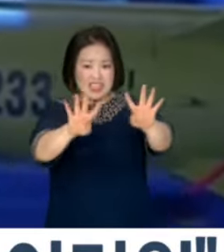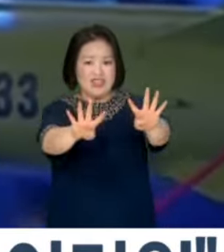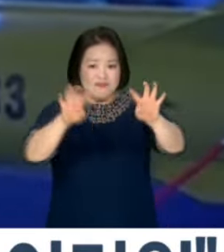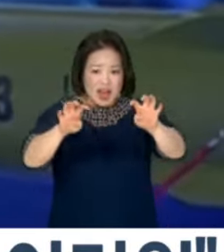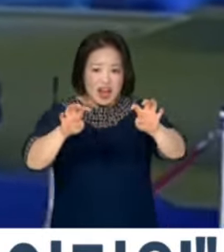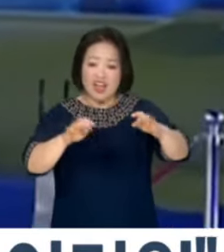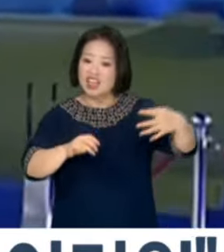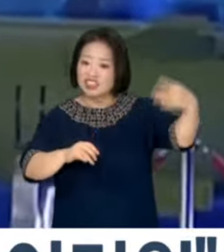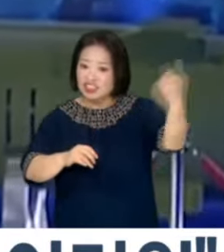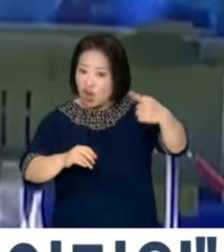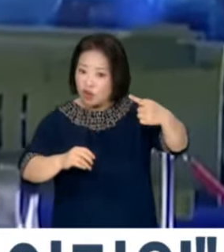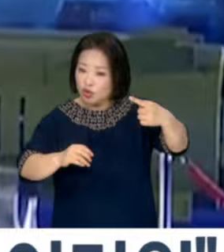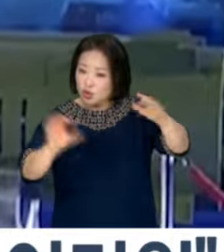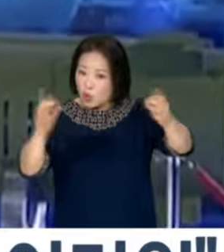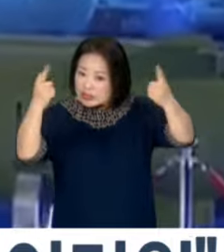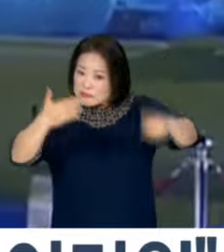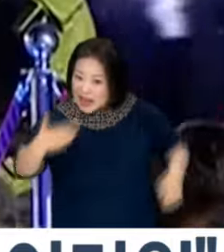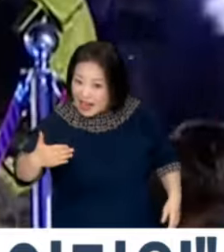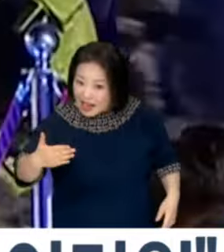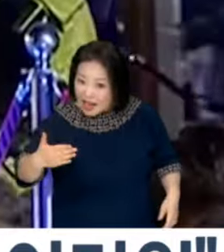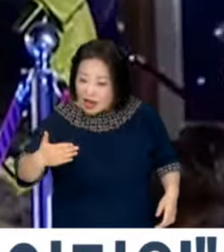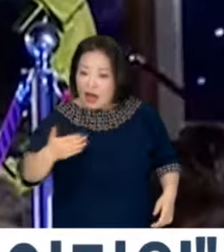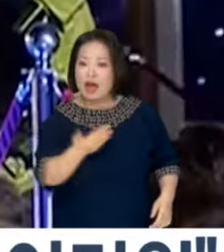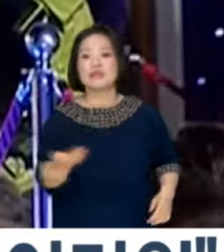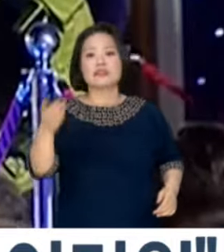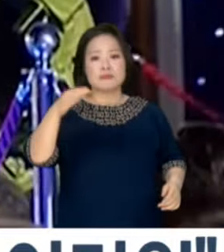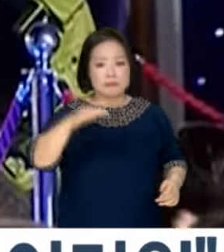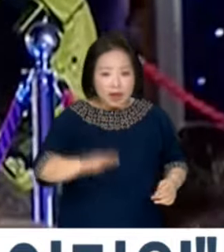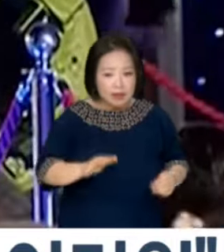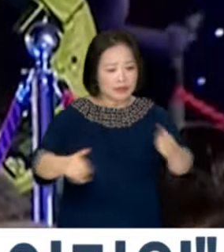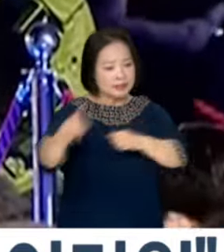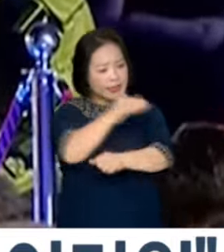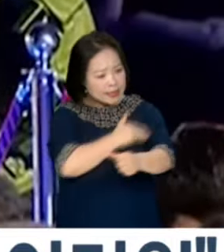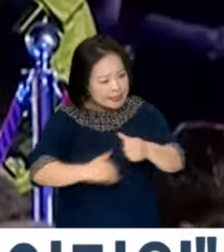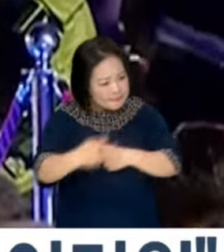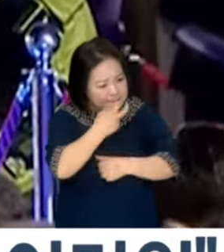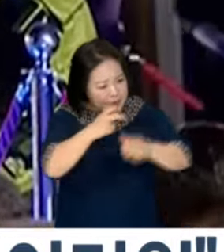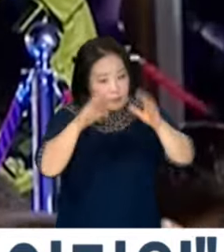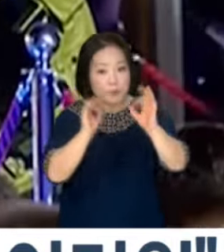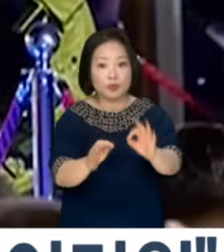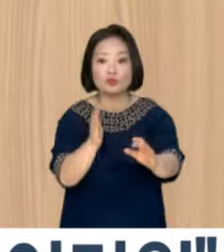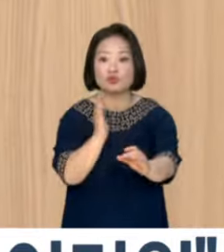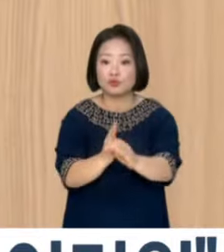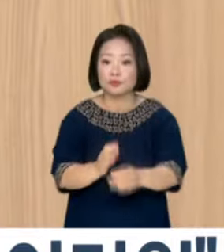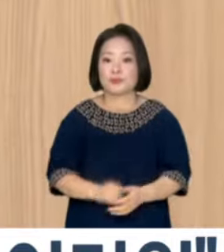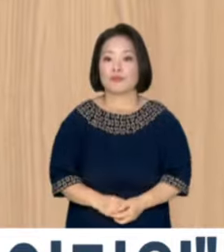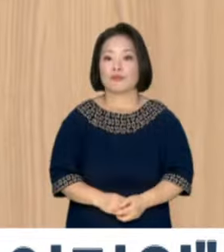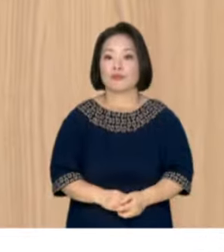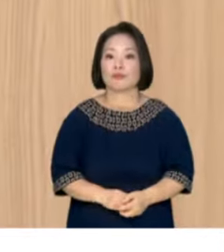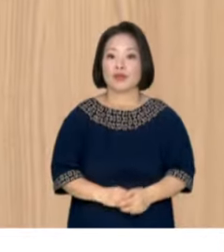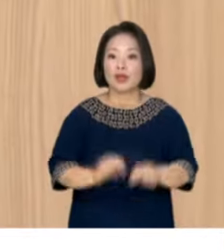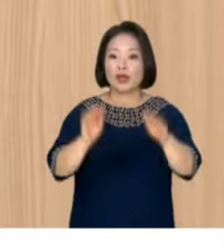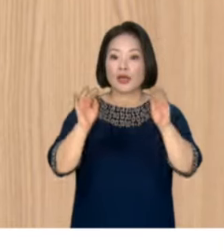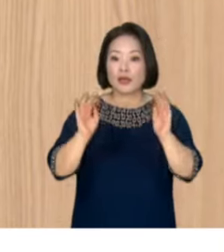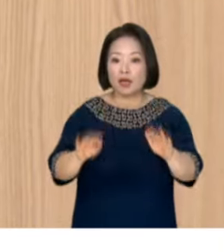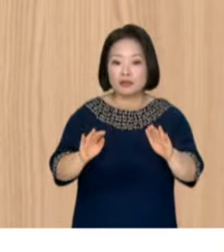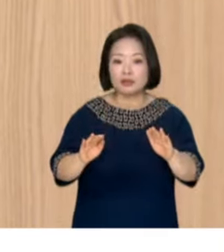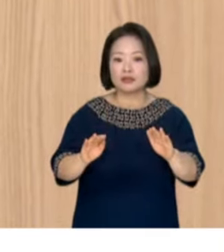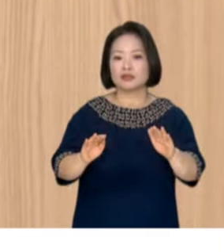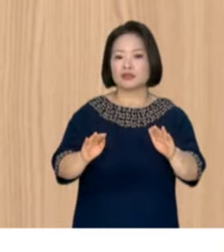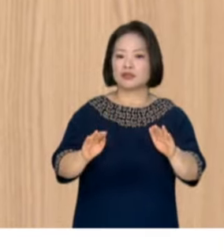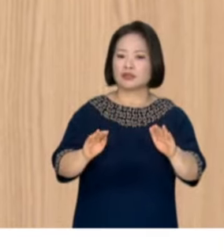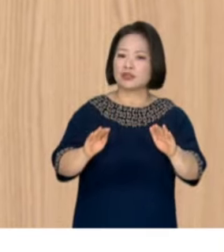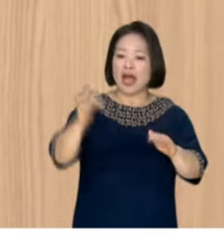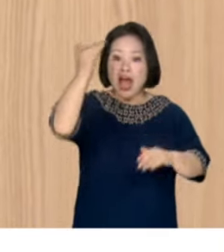건 현실적으로 불가능하다면서도 경계심을 늦추지 않고 있습니다. 대남 공격용이나 위협용